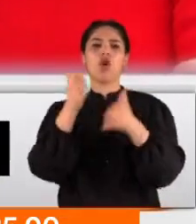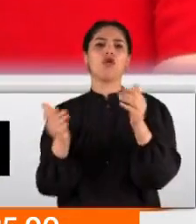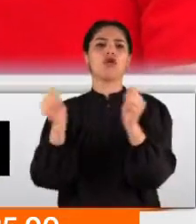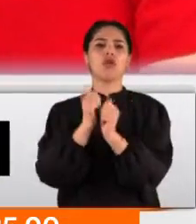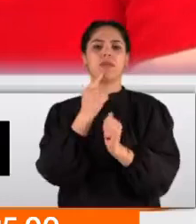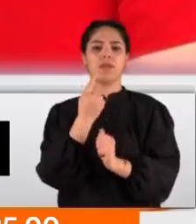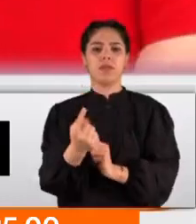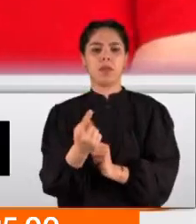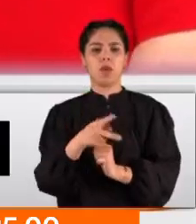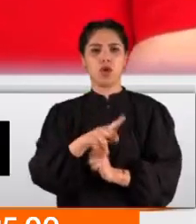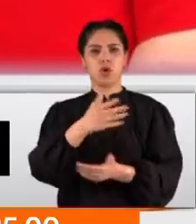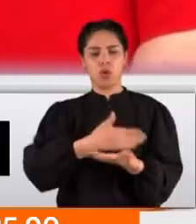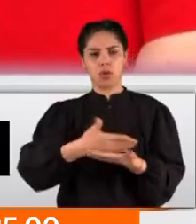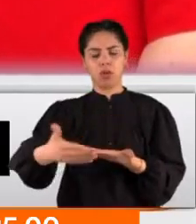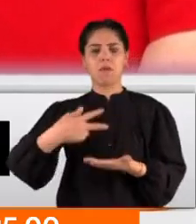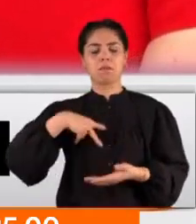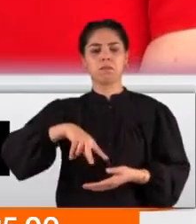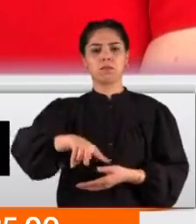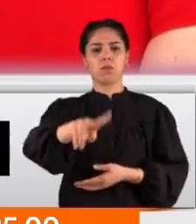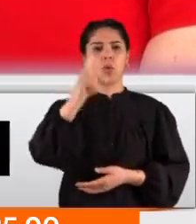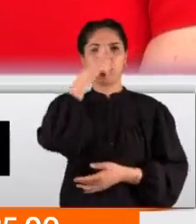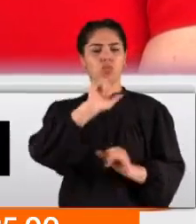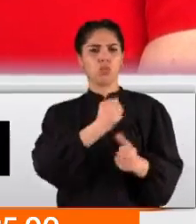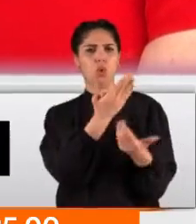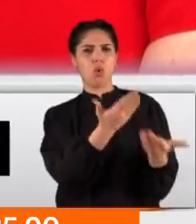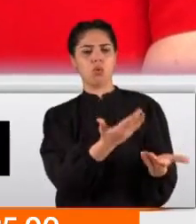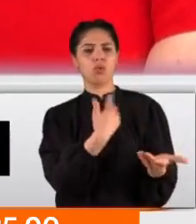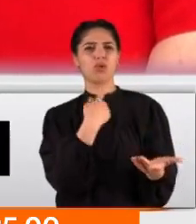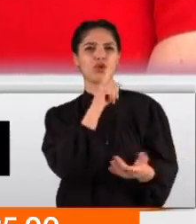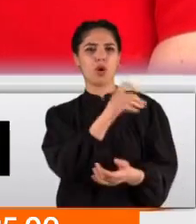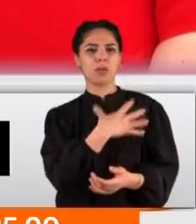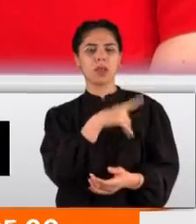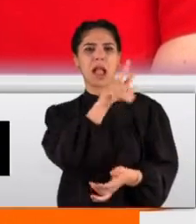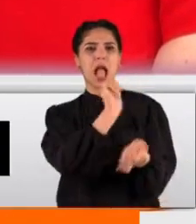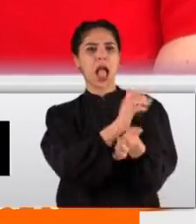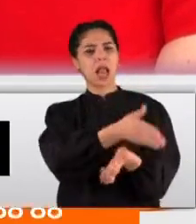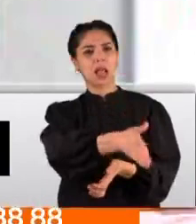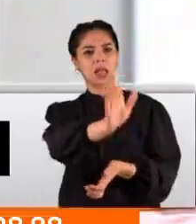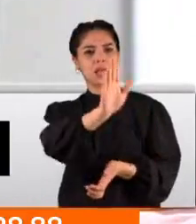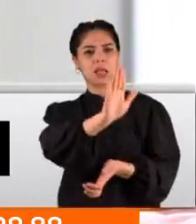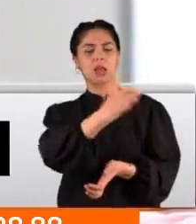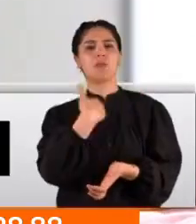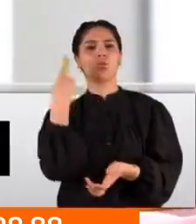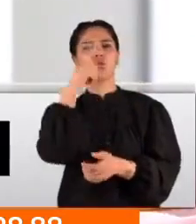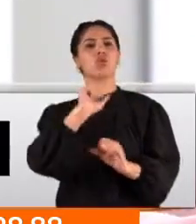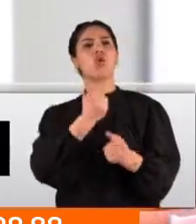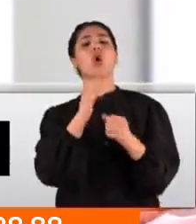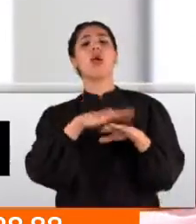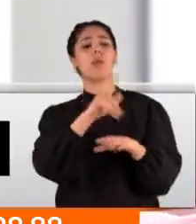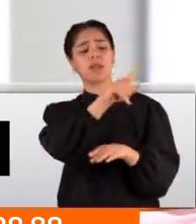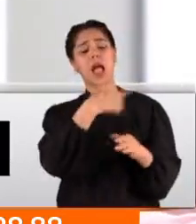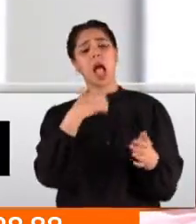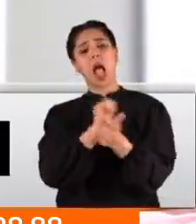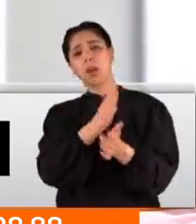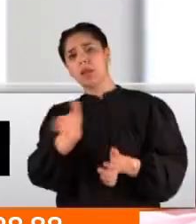artırıyor ama yolda gidiyoruz surat asıldı Şeref dedim sana bir şey soracağım Sen giderken ben asla böyle davranıyorum sen